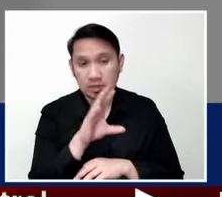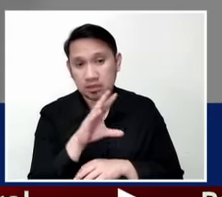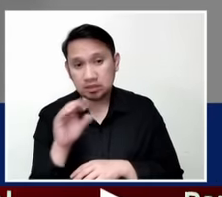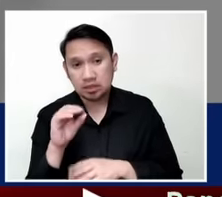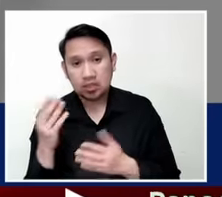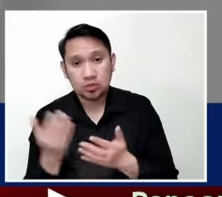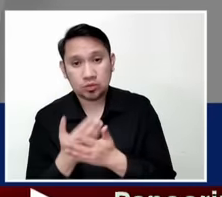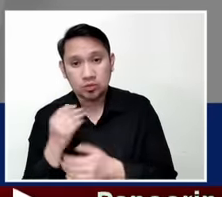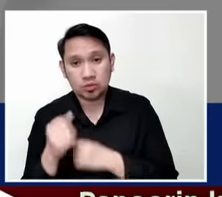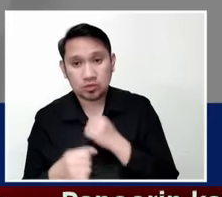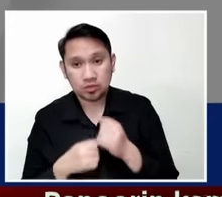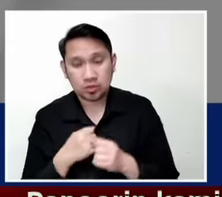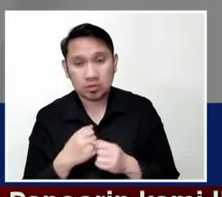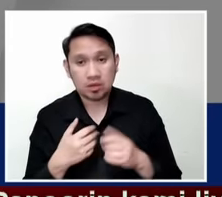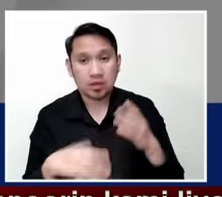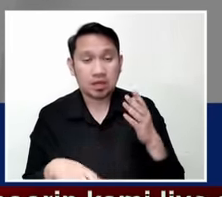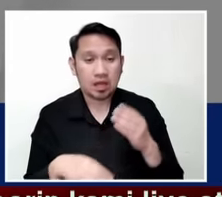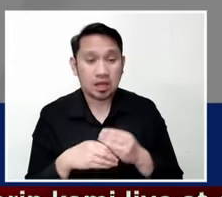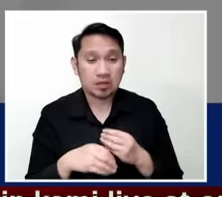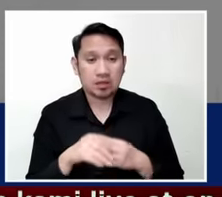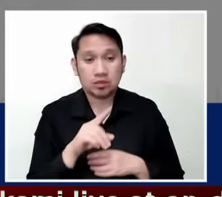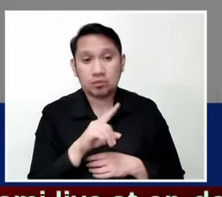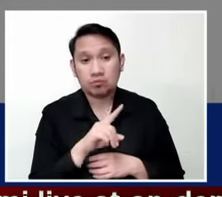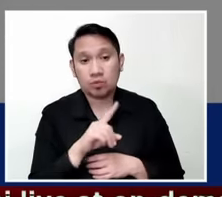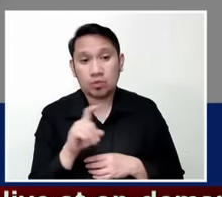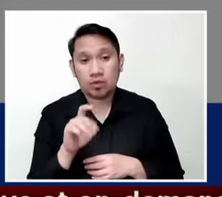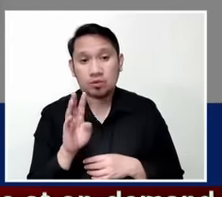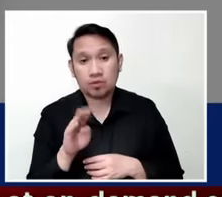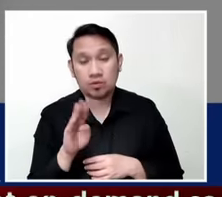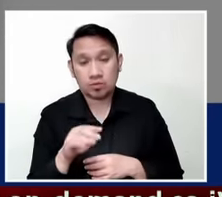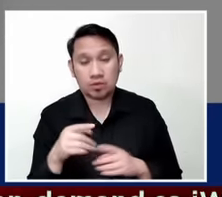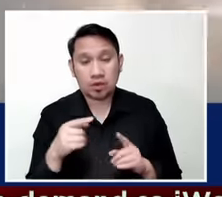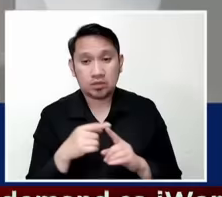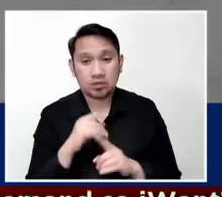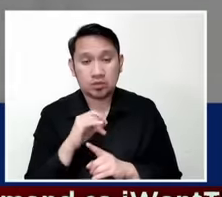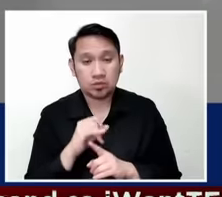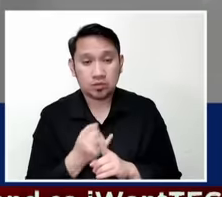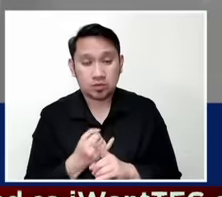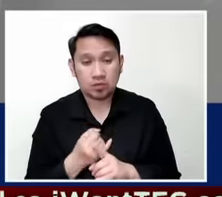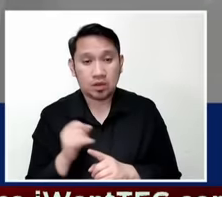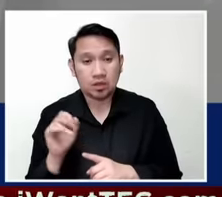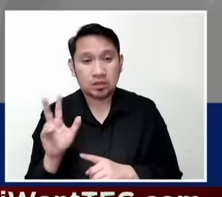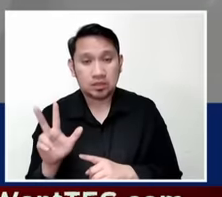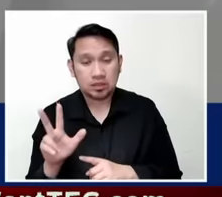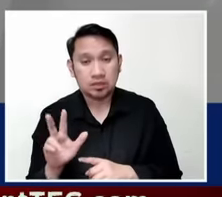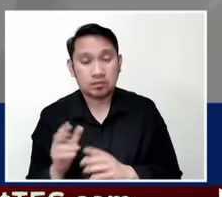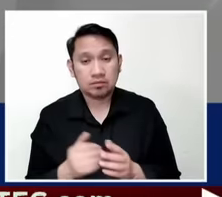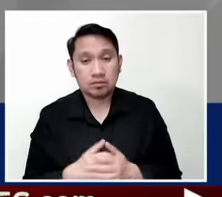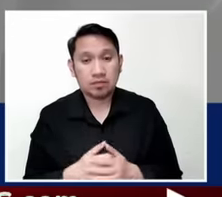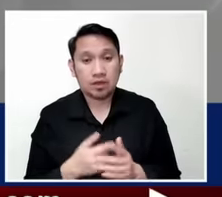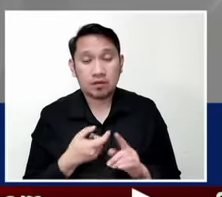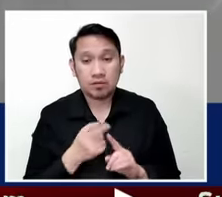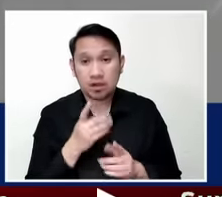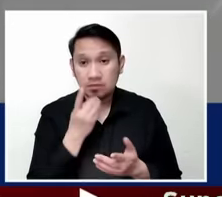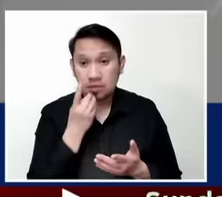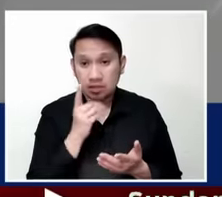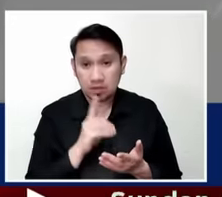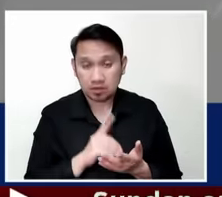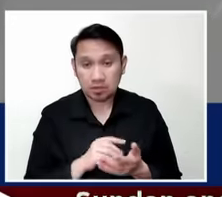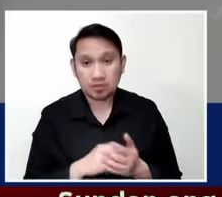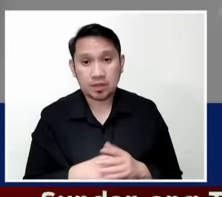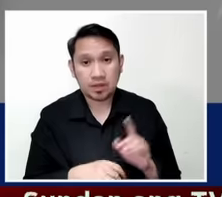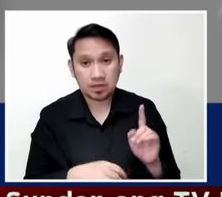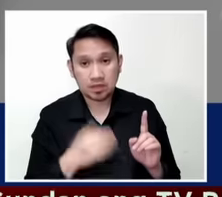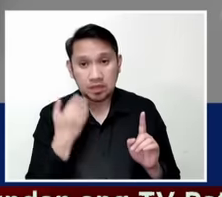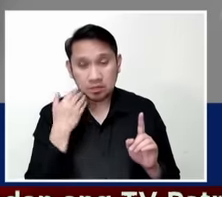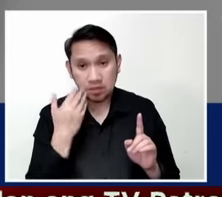ng 114 mula January 2 hanggang umaga ng January 3. Sa pinakahuling datos ng ahensya, isa ang